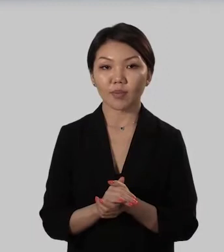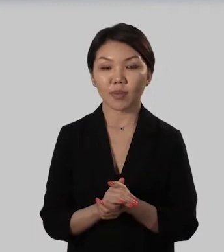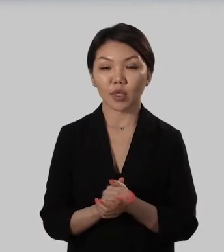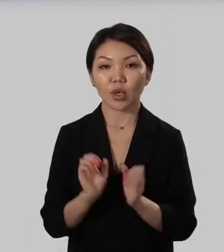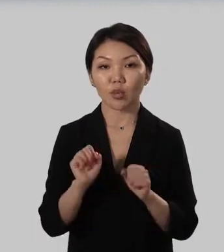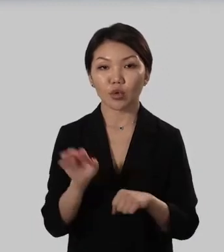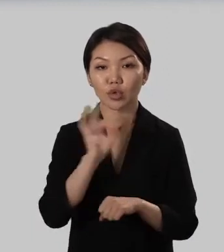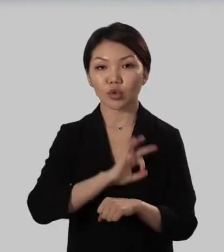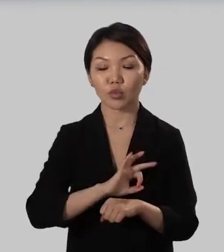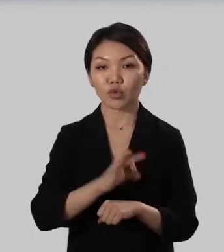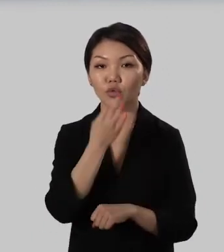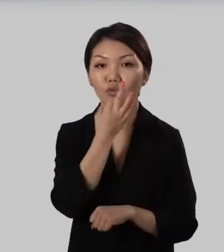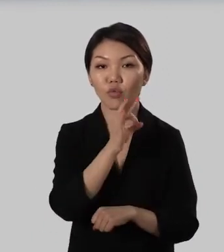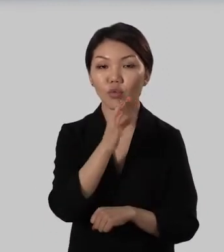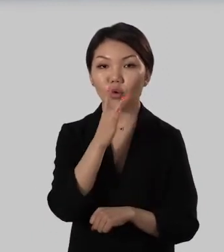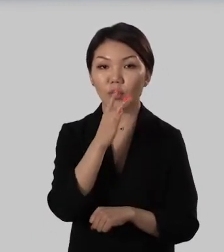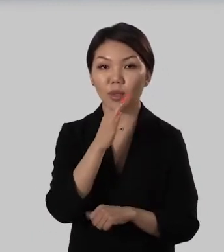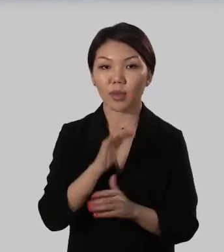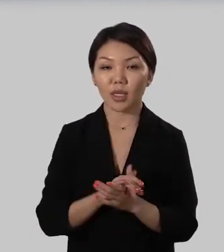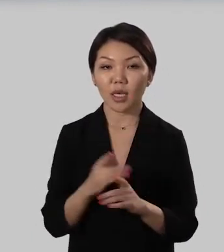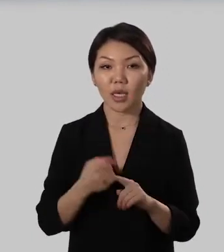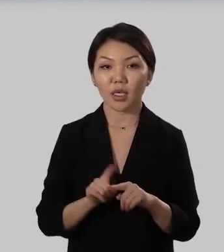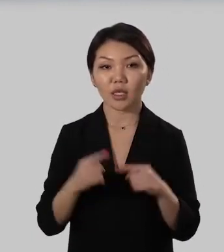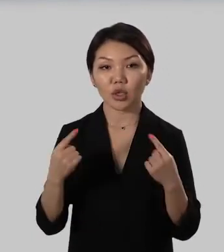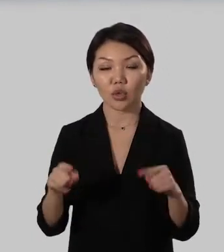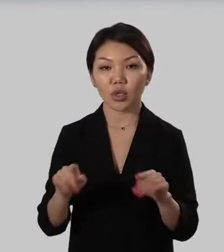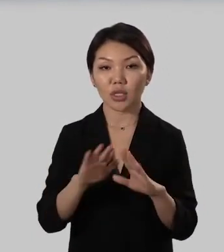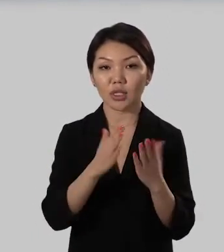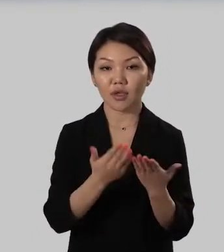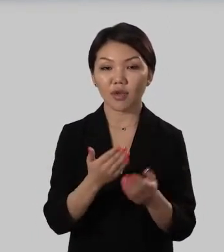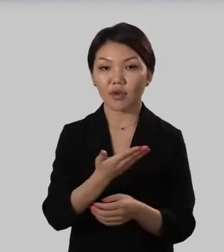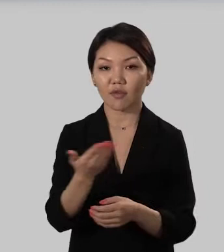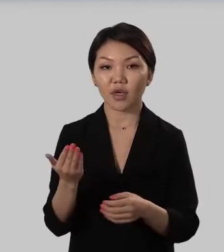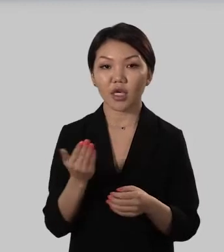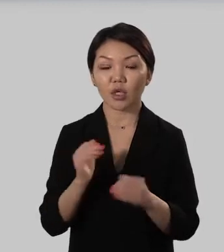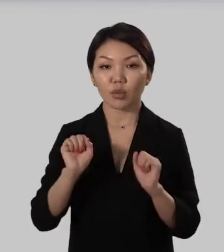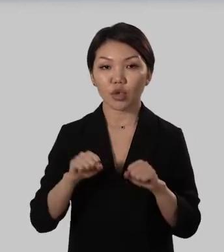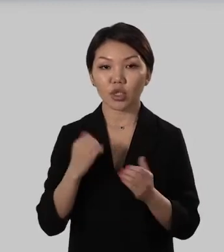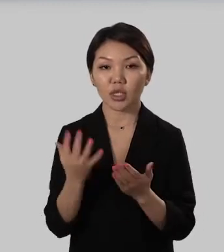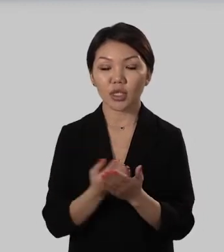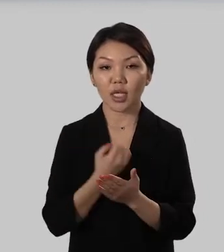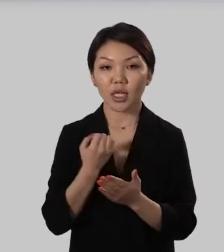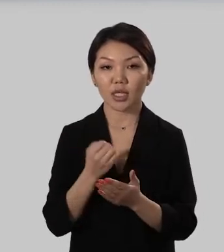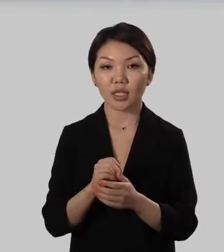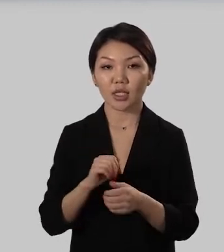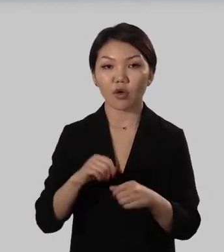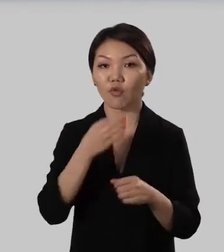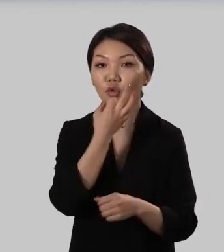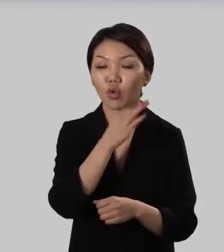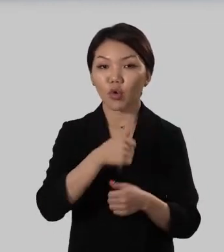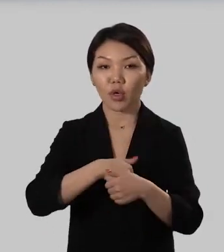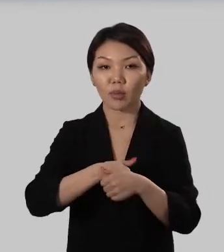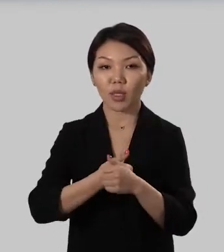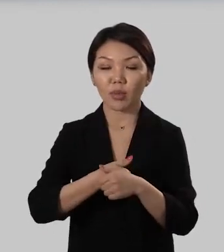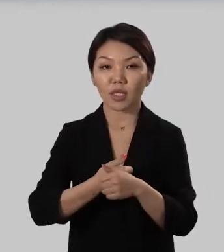момент эти и другие словари вы можете найти в любой библиотеки по месту жительства или в